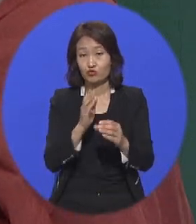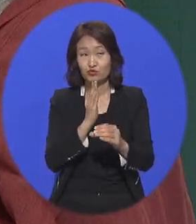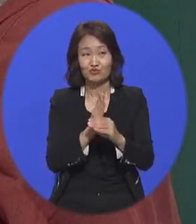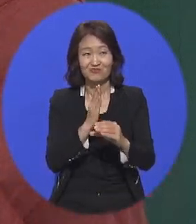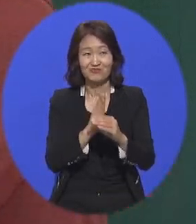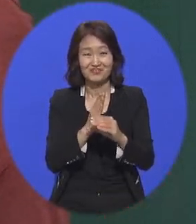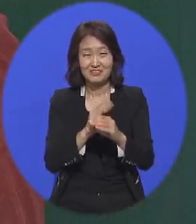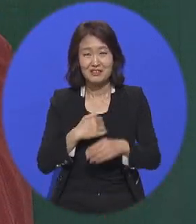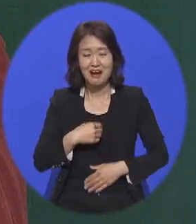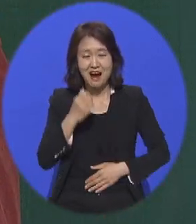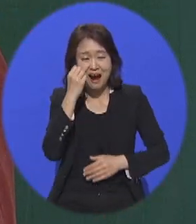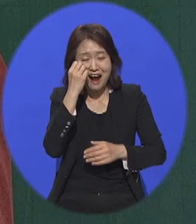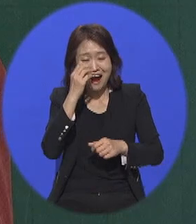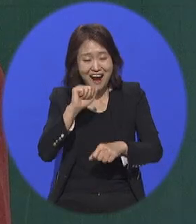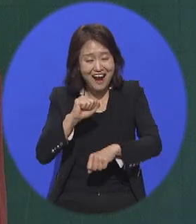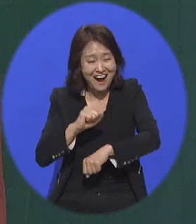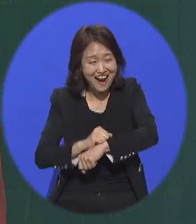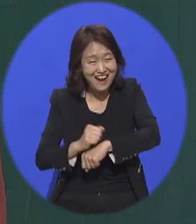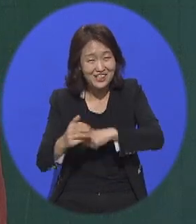신통력이 너무 뛰어나가지고 저절로.